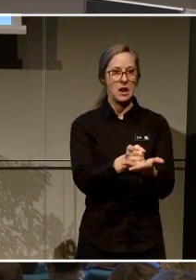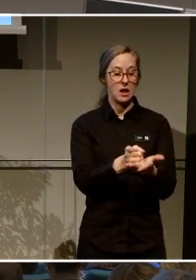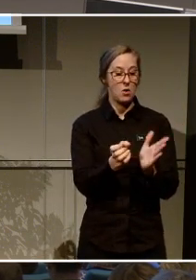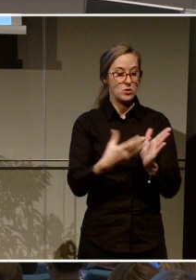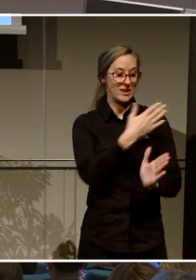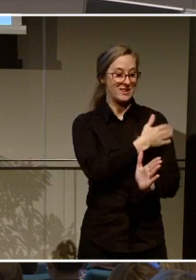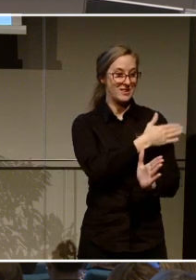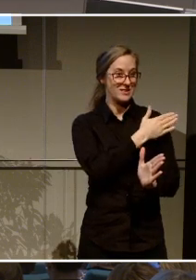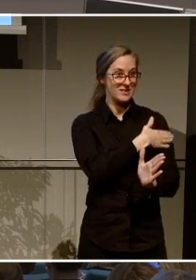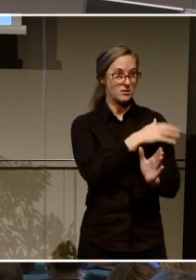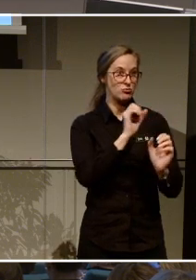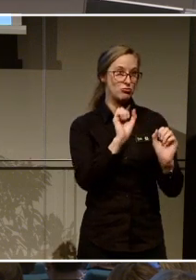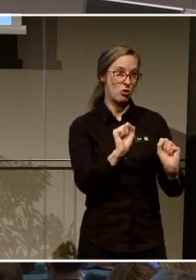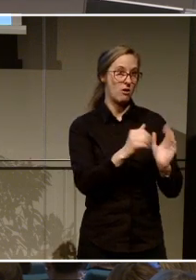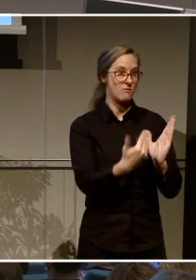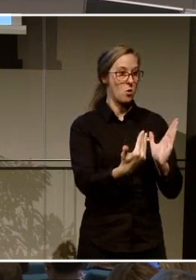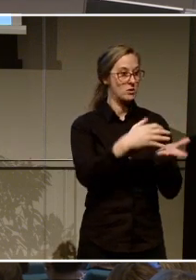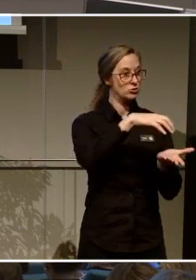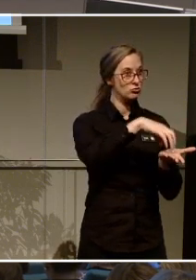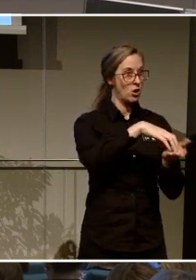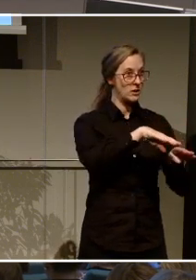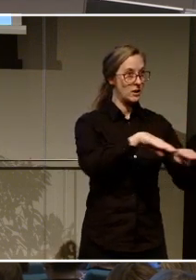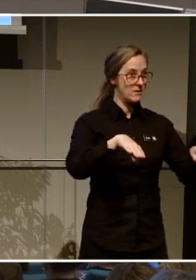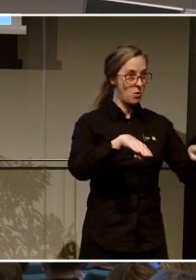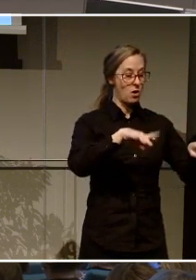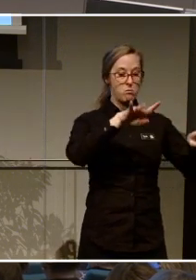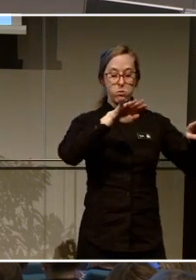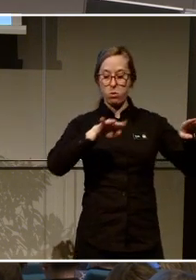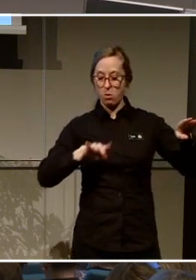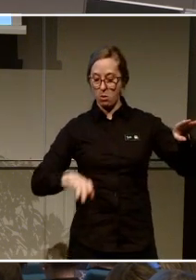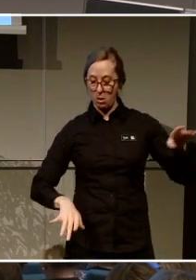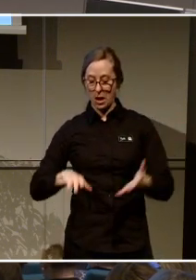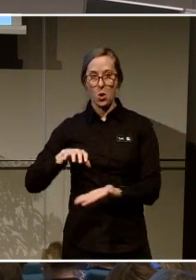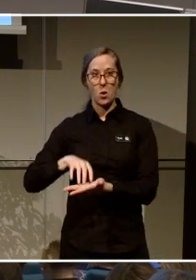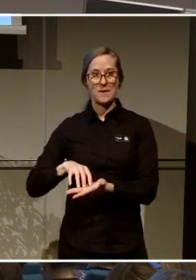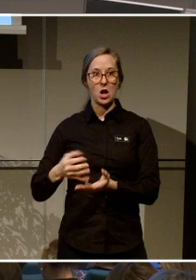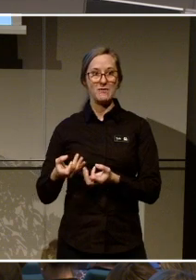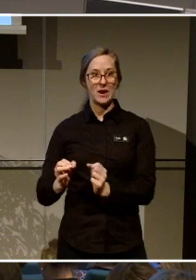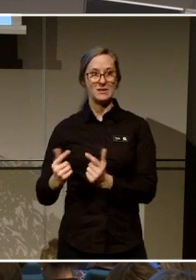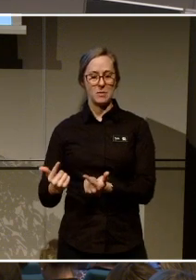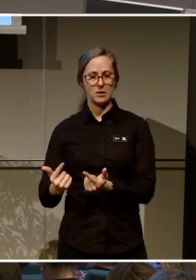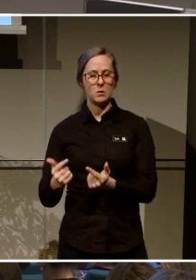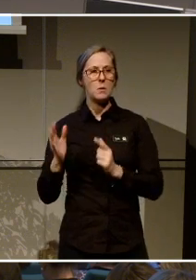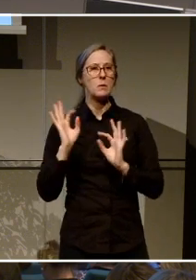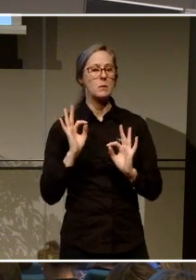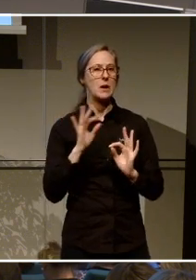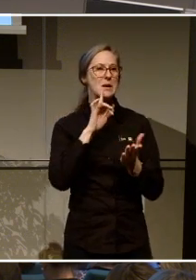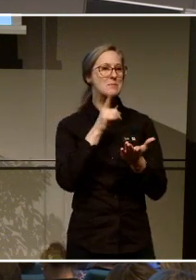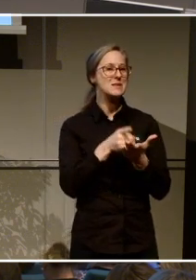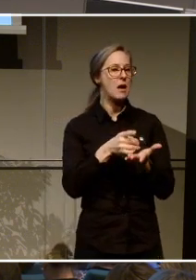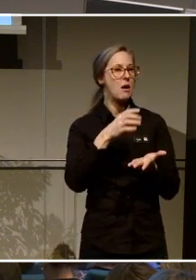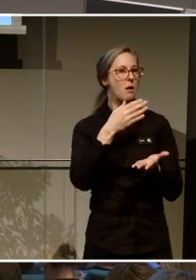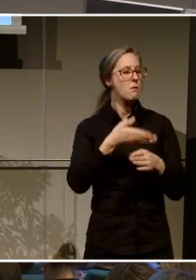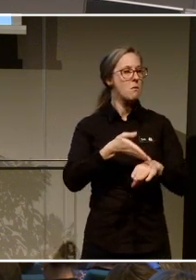i allt från på statlig nivå till alldeles jättesmå kommunala verksamheter. Hur ser det ut med beställarkompetensen när det gäller det